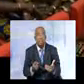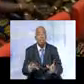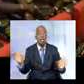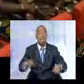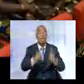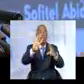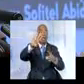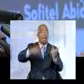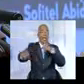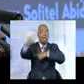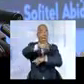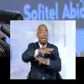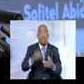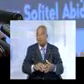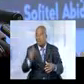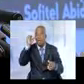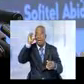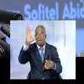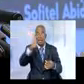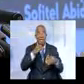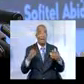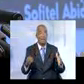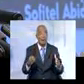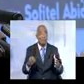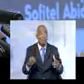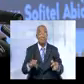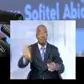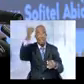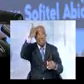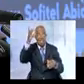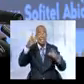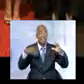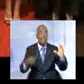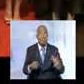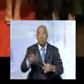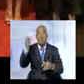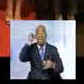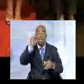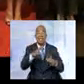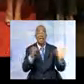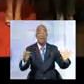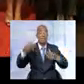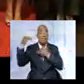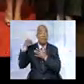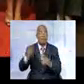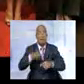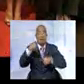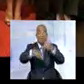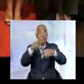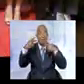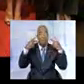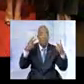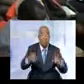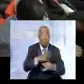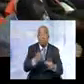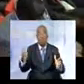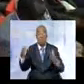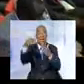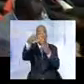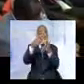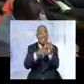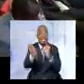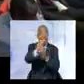élues locales et gestionnaires de l'intérêt collectif au sein des autorités locales métropolitaines vont évaluer les instruments et mécanismes nationaux